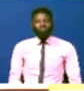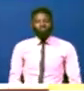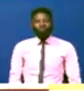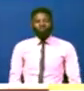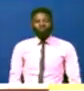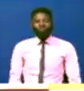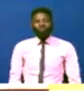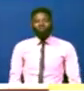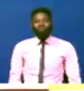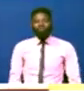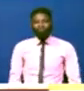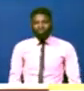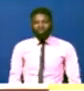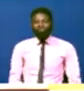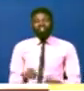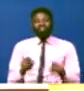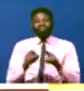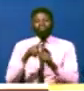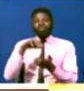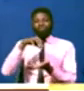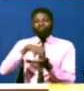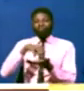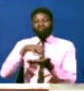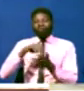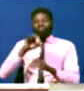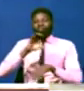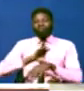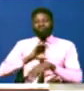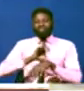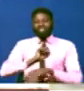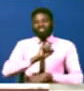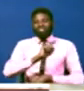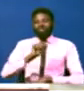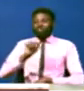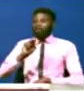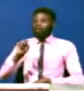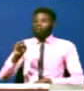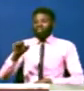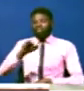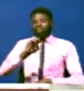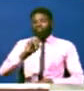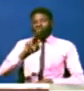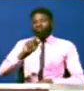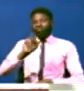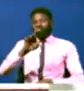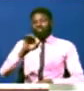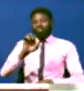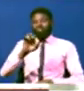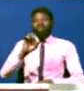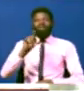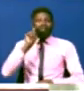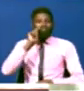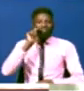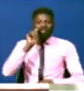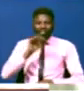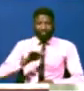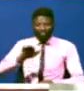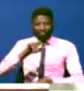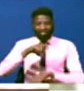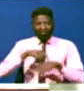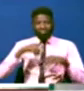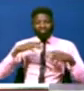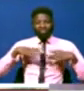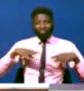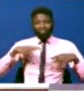Hali ilikuwa sawia katika kanisa la Mtakatifu Anne huko Muture katika eneo la Kabete wakati wa Kristo walipojumuika kuadhimisha siku